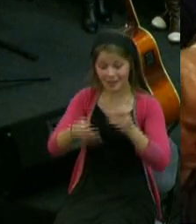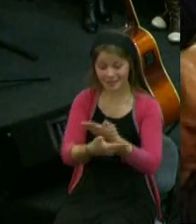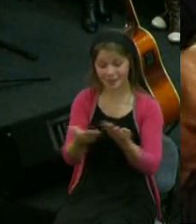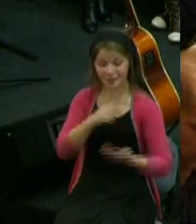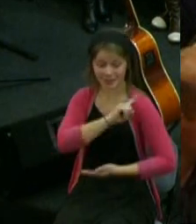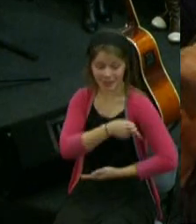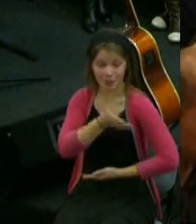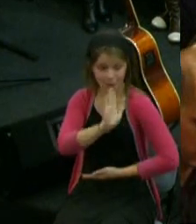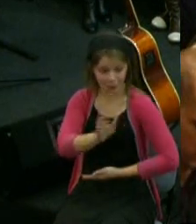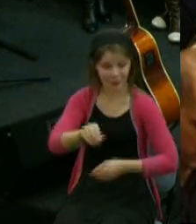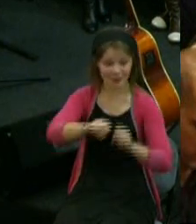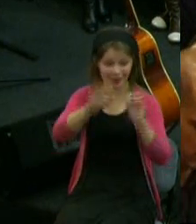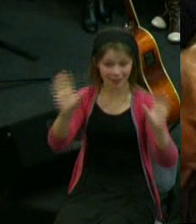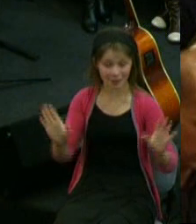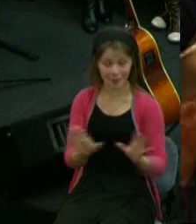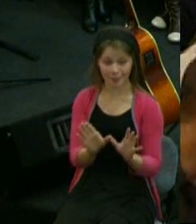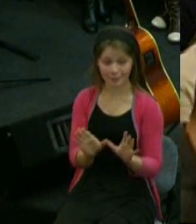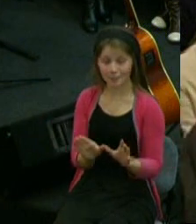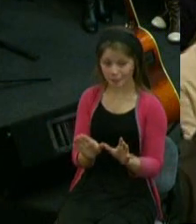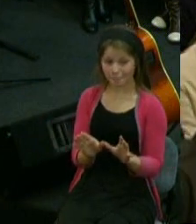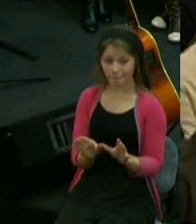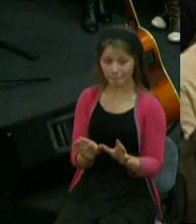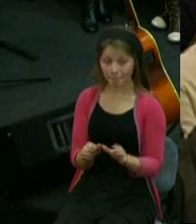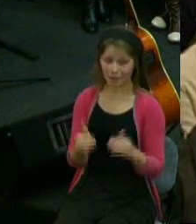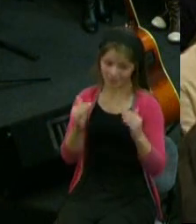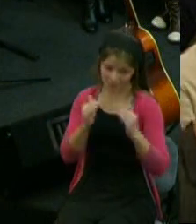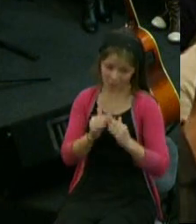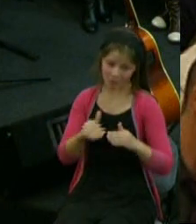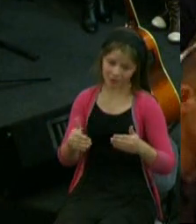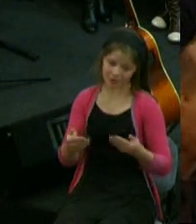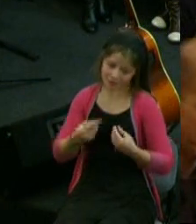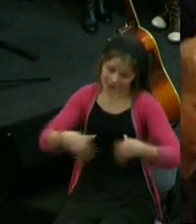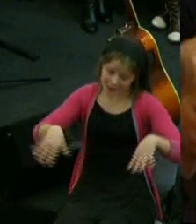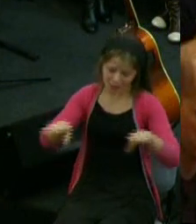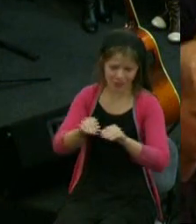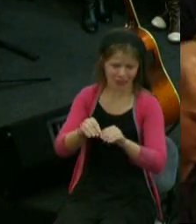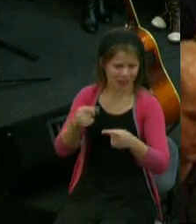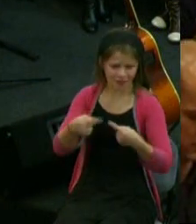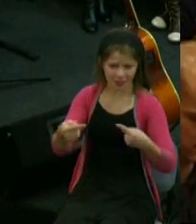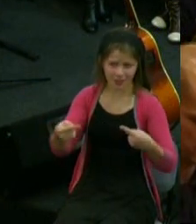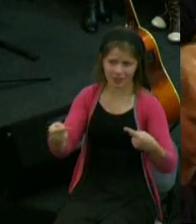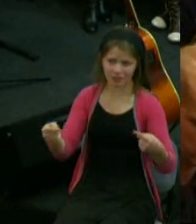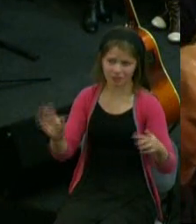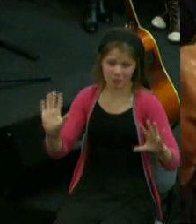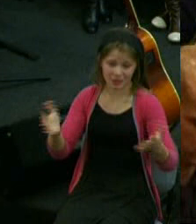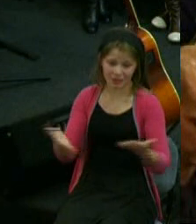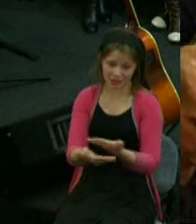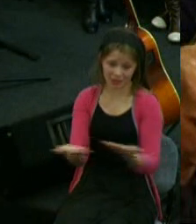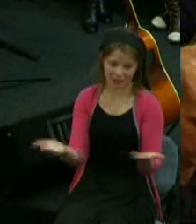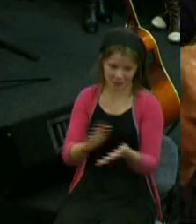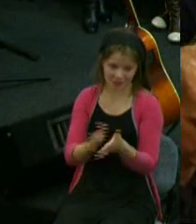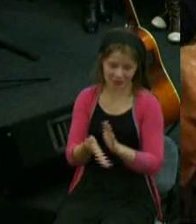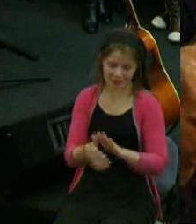сили бути святими, алілюя. Віддасть нам сили бути святими, брати і сестри, в домах наших, в наших сім'ях, в різних обставинах нашого